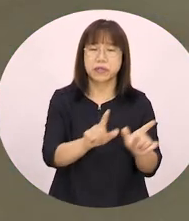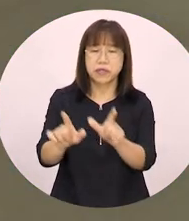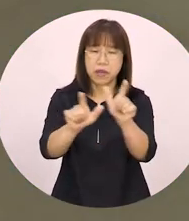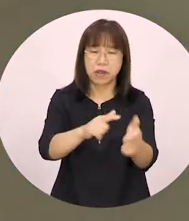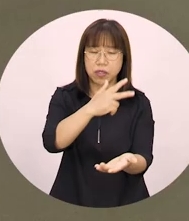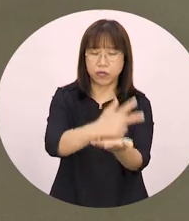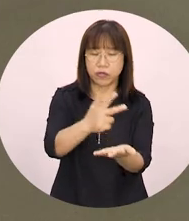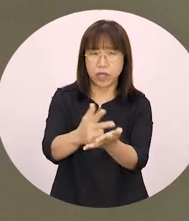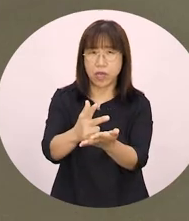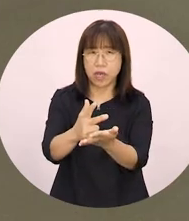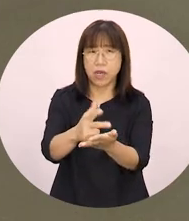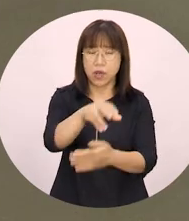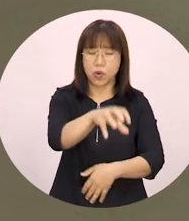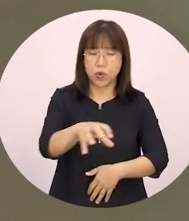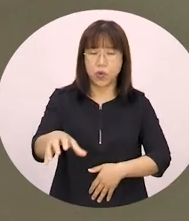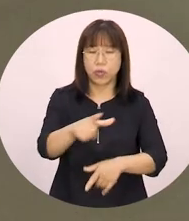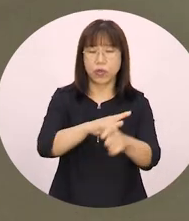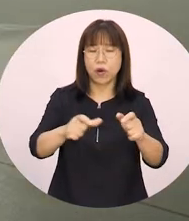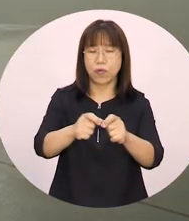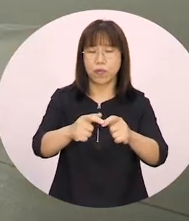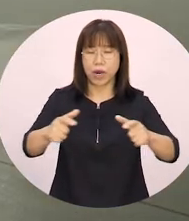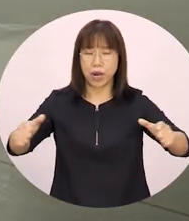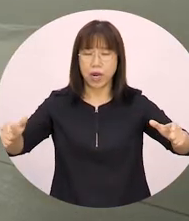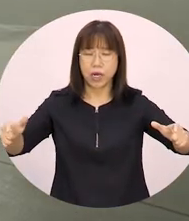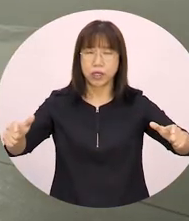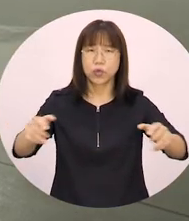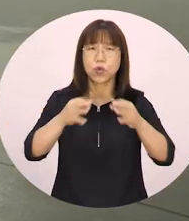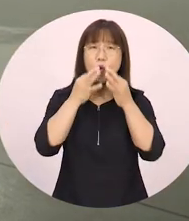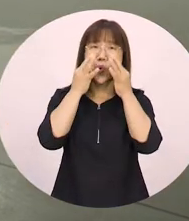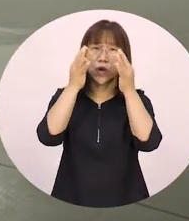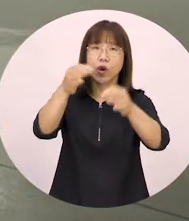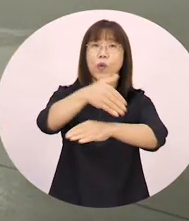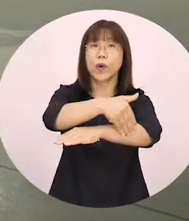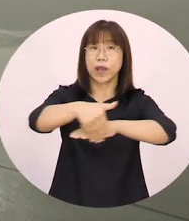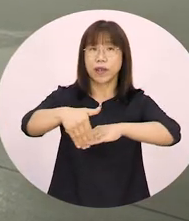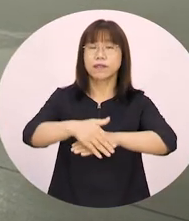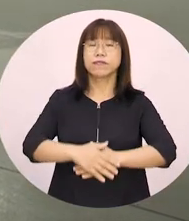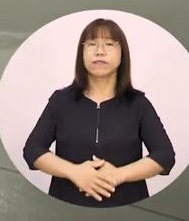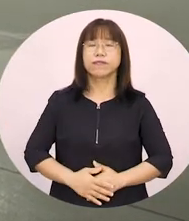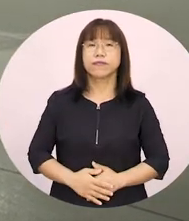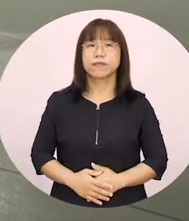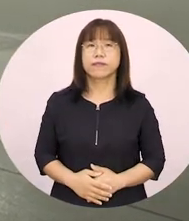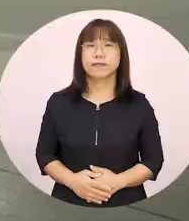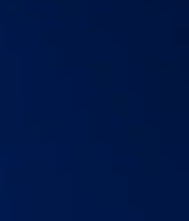중심으로 생활 밀착형 주차 공간 확보에 최선을 다한다는 방침입니다.